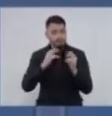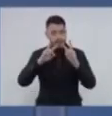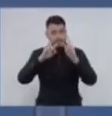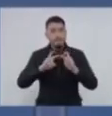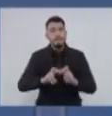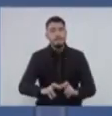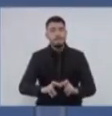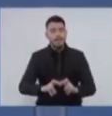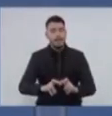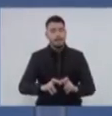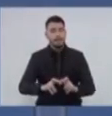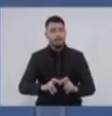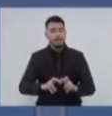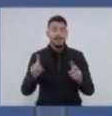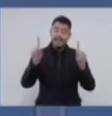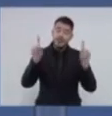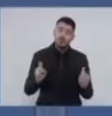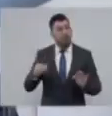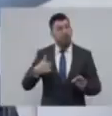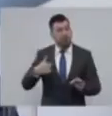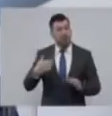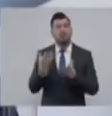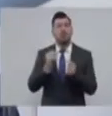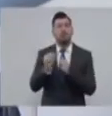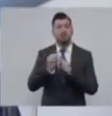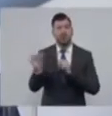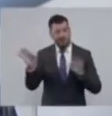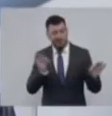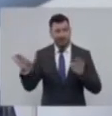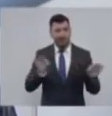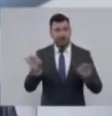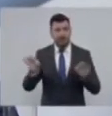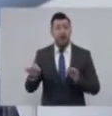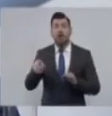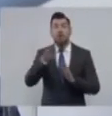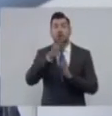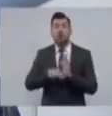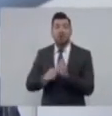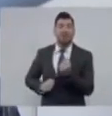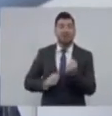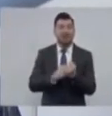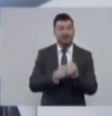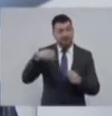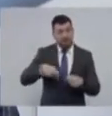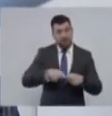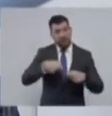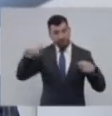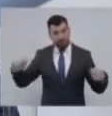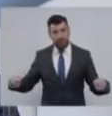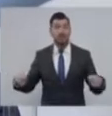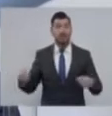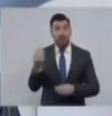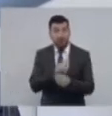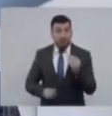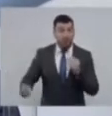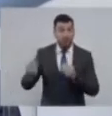σήμερα είπε ο κυβερνητικός εκπρόσωπος γιάννης οικονόμου με ένα πρόγραμμα στήριξης που σήμερα επεκτείνουμε και δυναμώνουμε για να